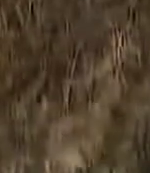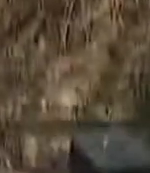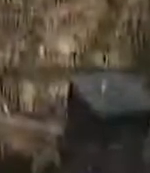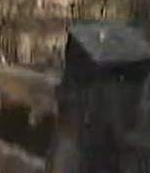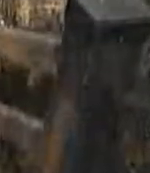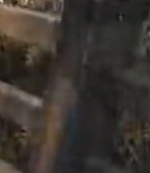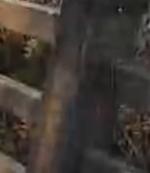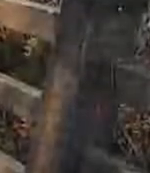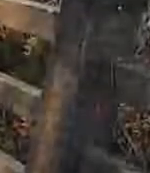조성해 보입니다